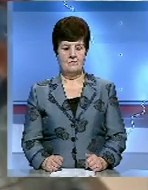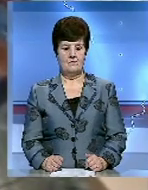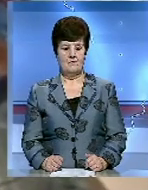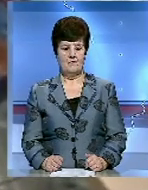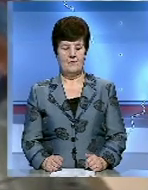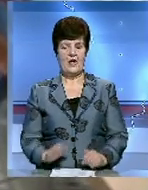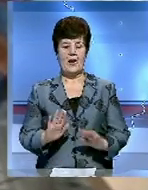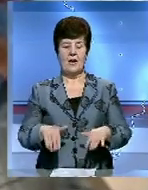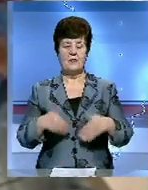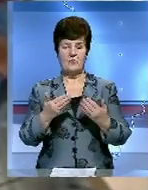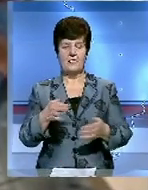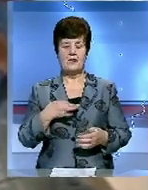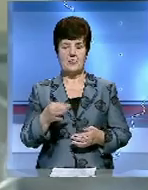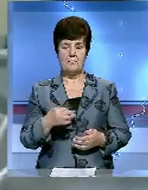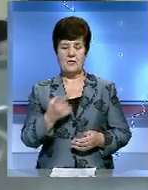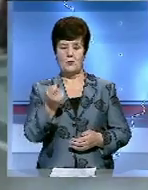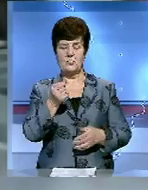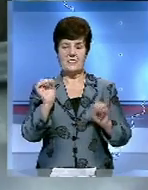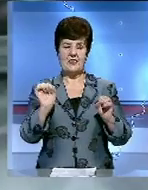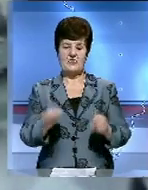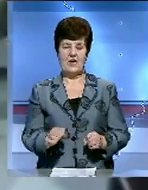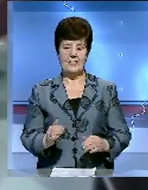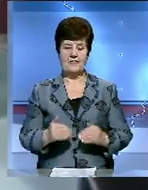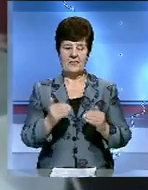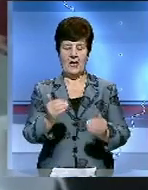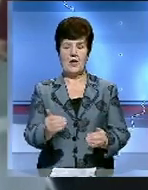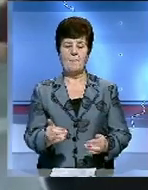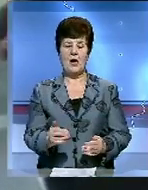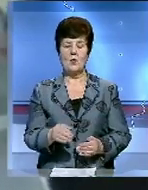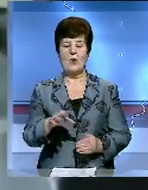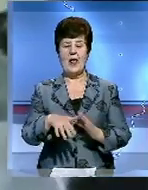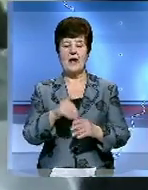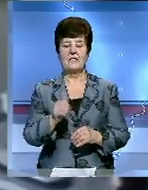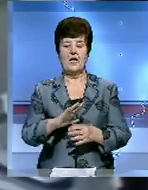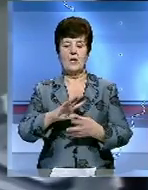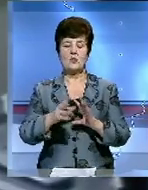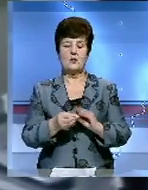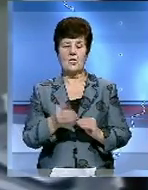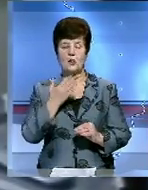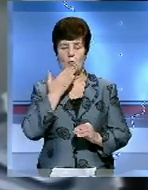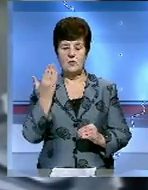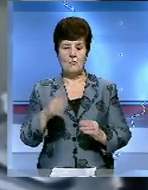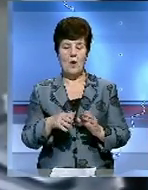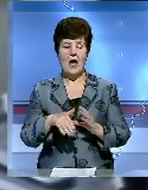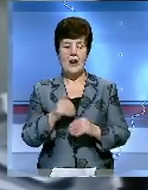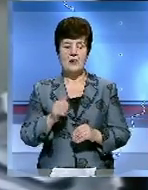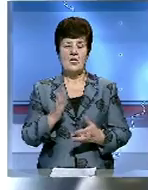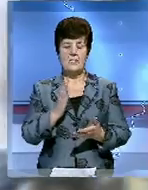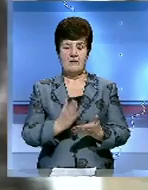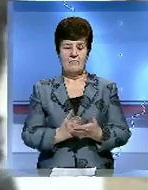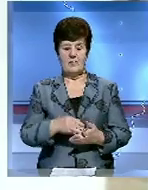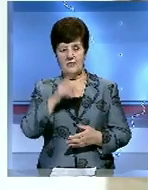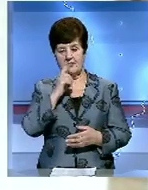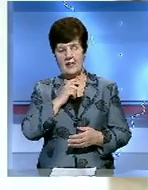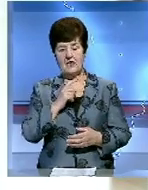Candidații independenți au puține șanse să treacă pragul electoral. O demonstrează rezultatele ultimelor alegeri. De vină este legea, susțin